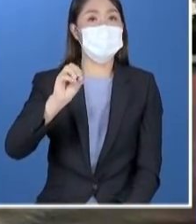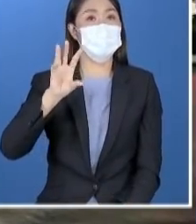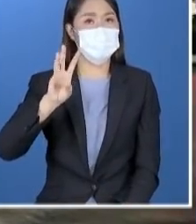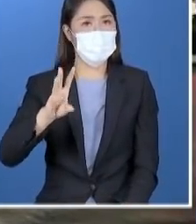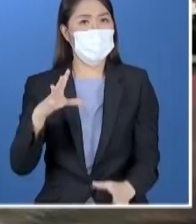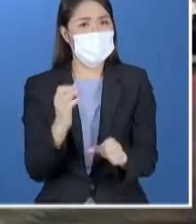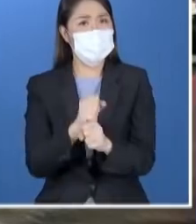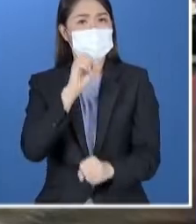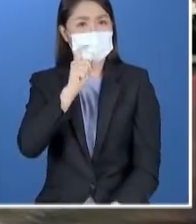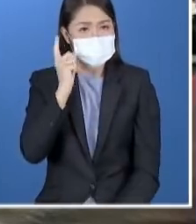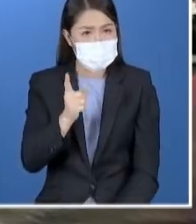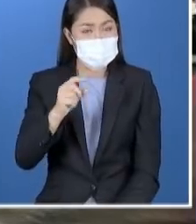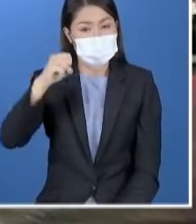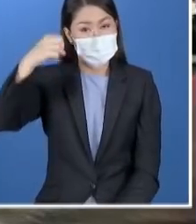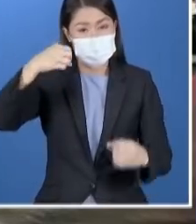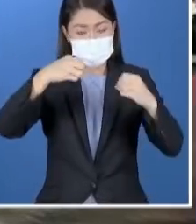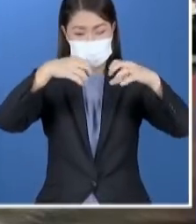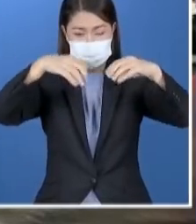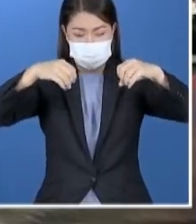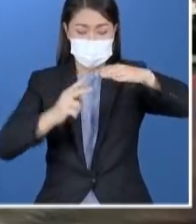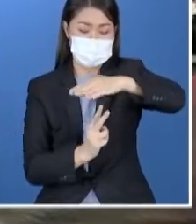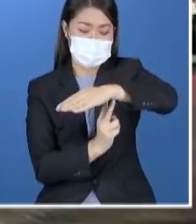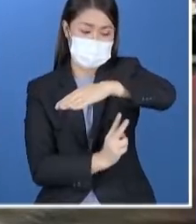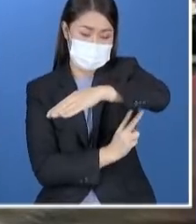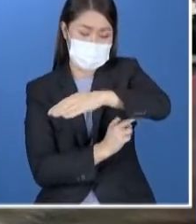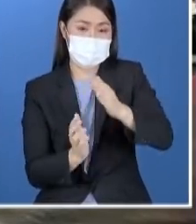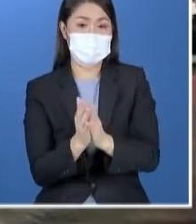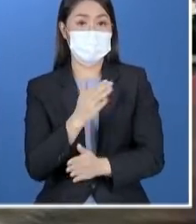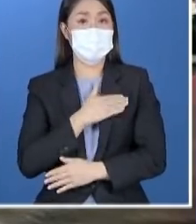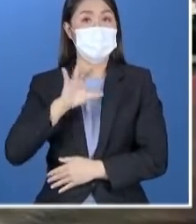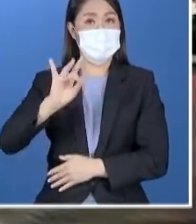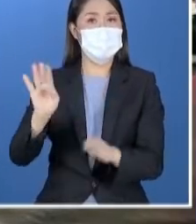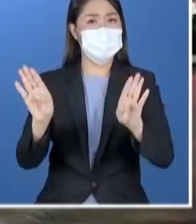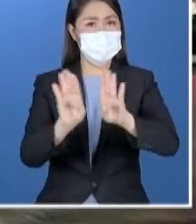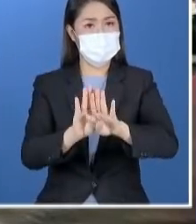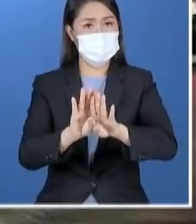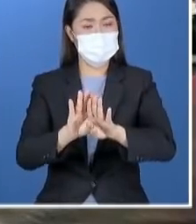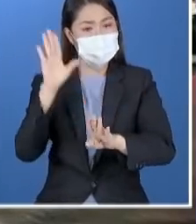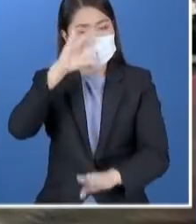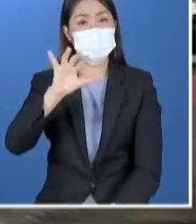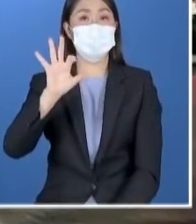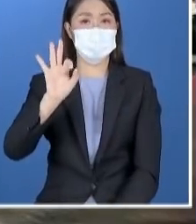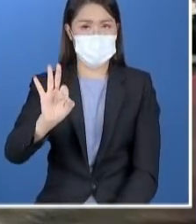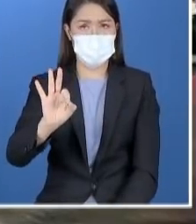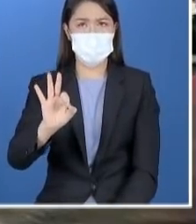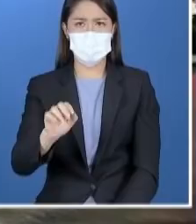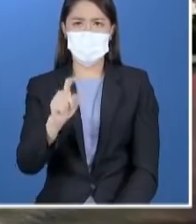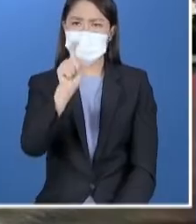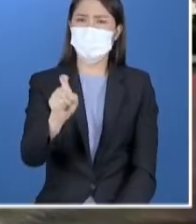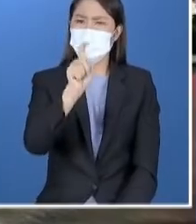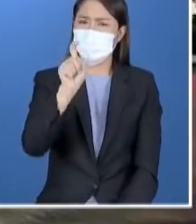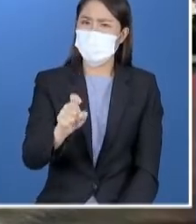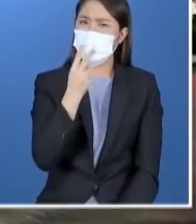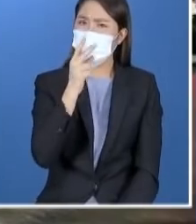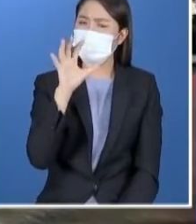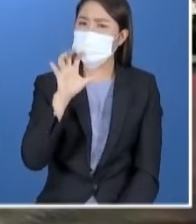นยืนยันว่าไฟของสะพานพระราม8บริเวณราวสลิงเนี่ยปิดตอน 3:00 น.แล้วมันก็ตั้งข้อสังเกตกันว่